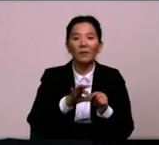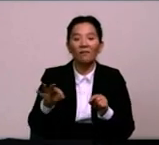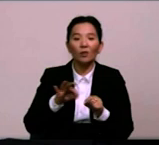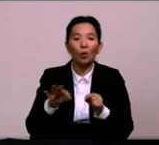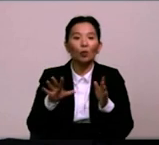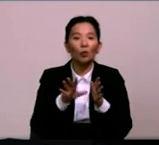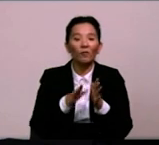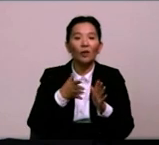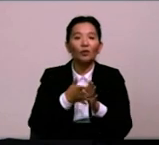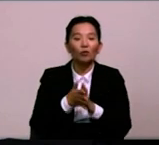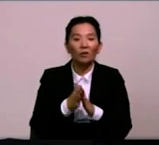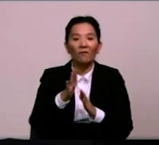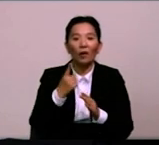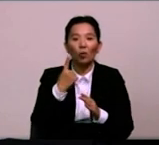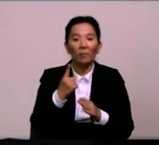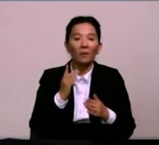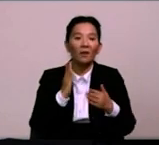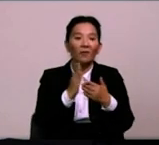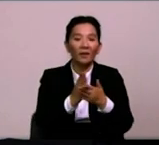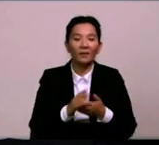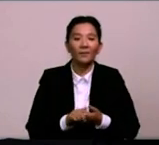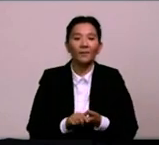ток течет в одном направлении.